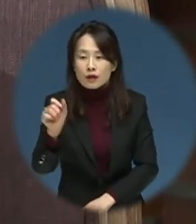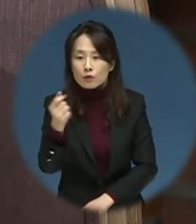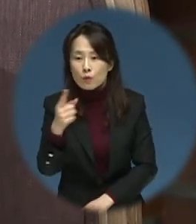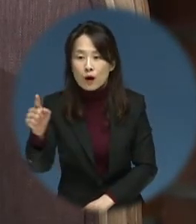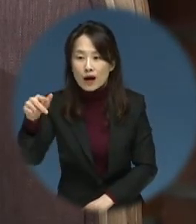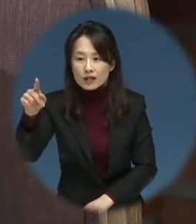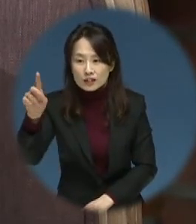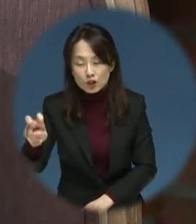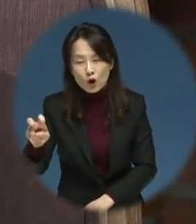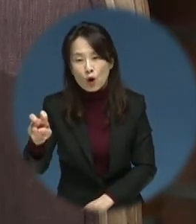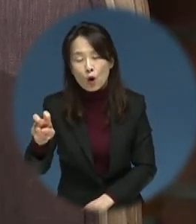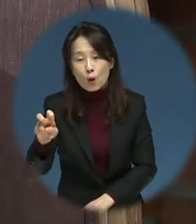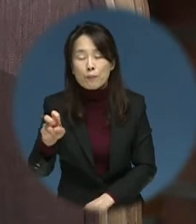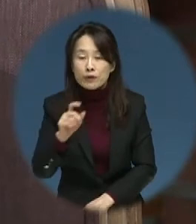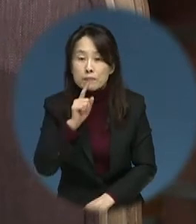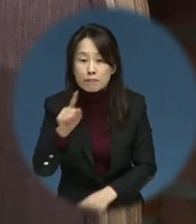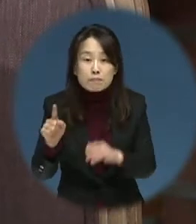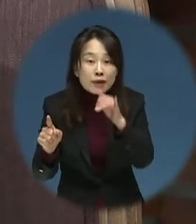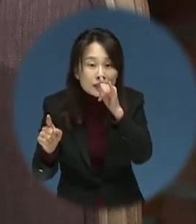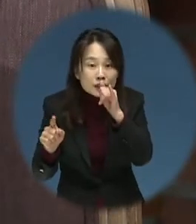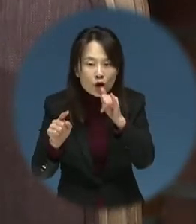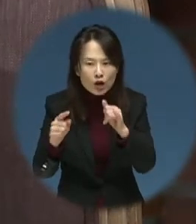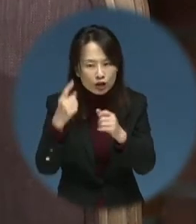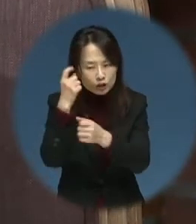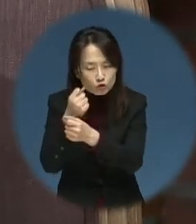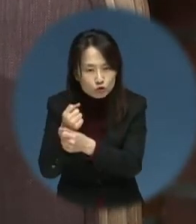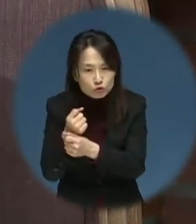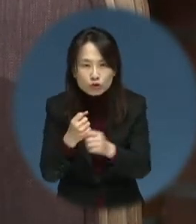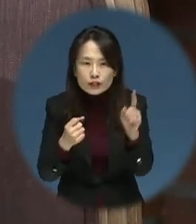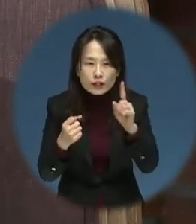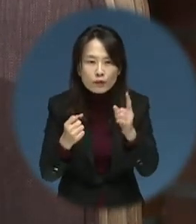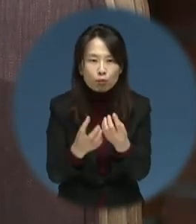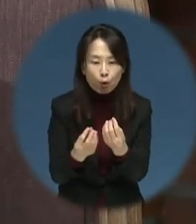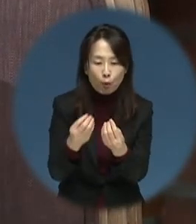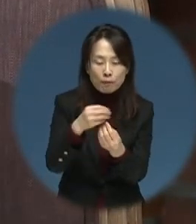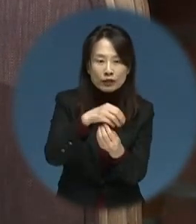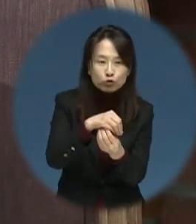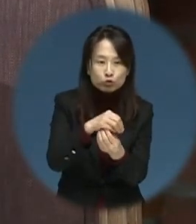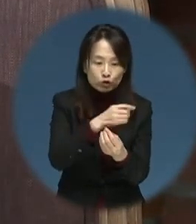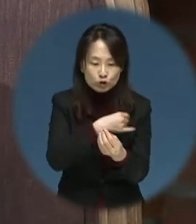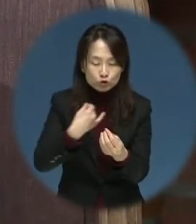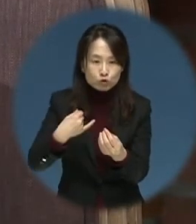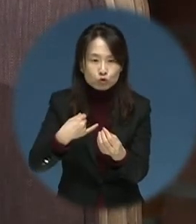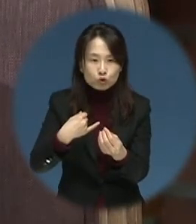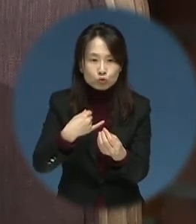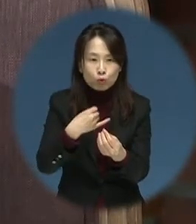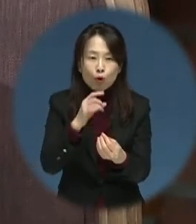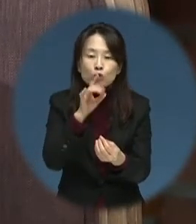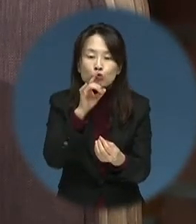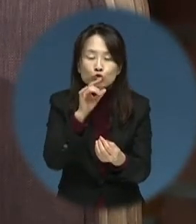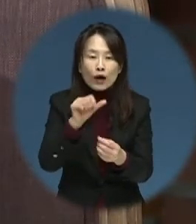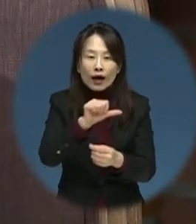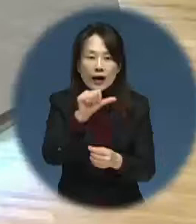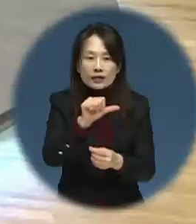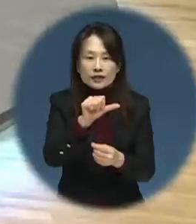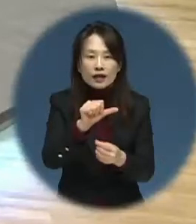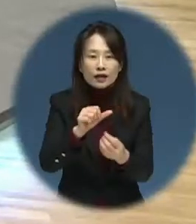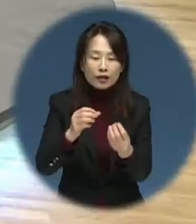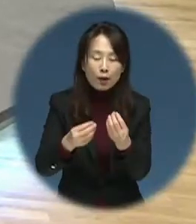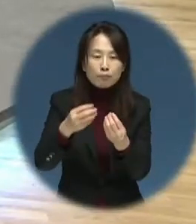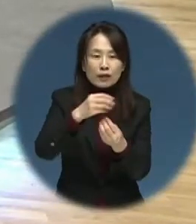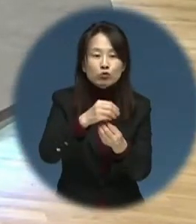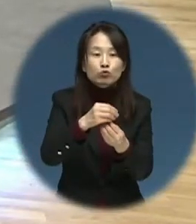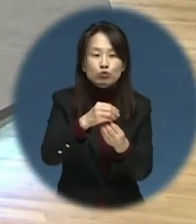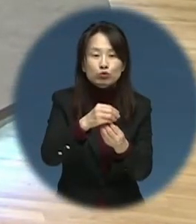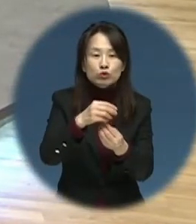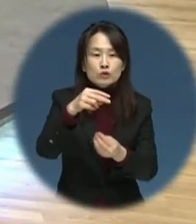의하면 이제 중앙아시아 우즈벡돌이 먹는 쌈사라고 만두 종류를 얘기한다고 지금 알려져 있거든요. 그러니까 이미 그